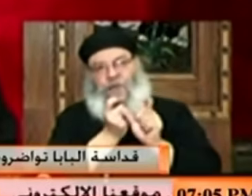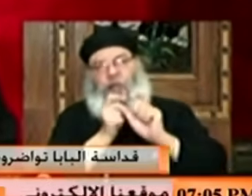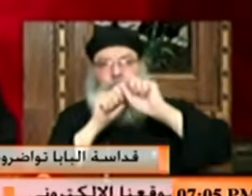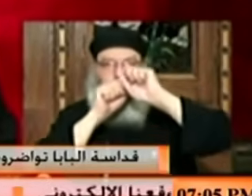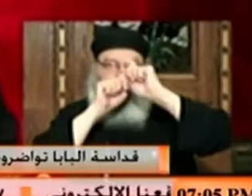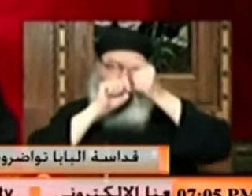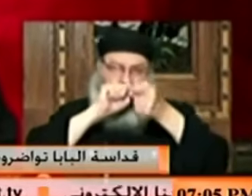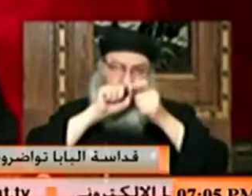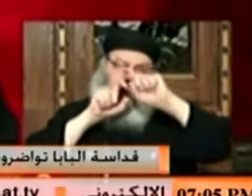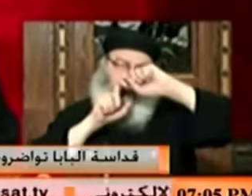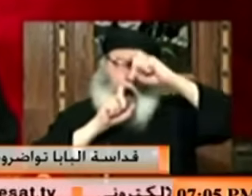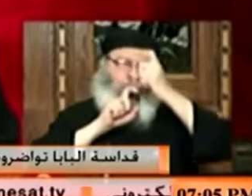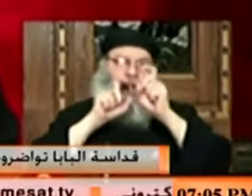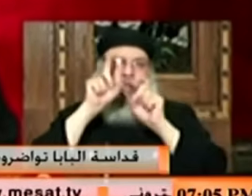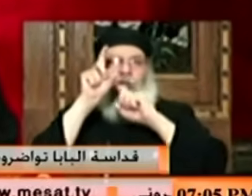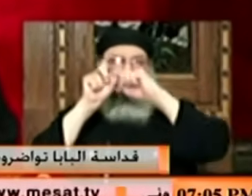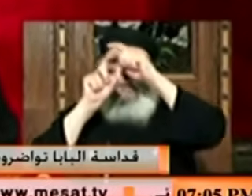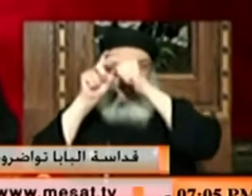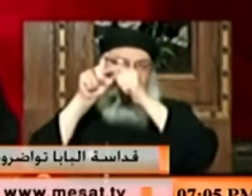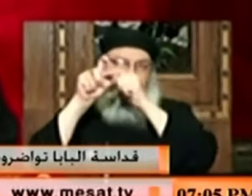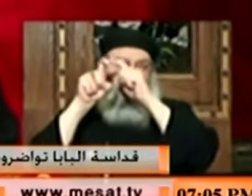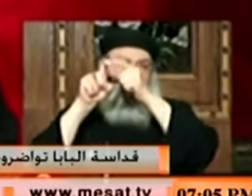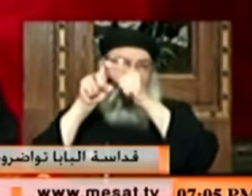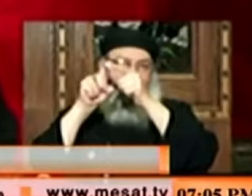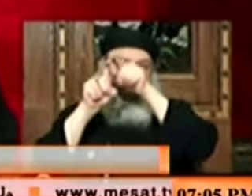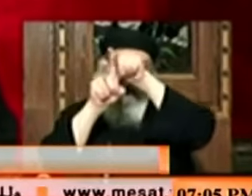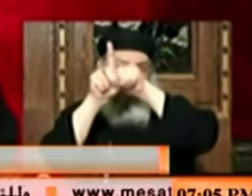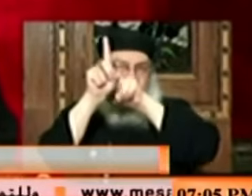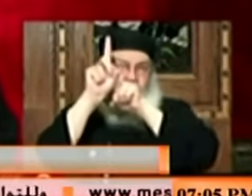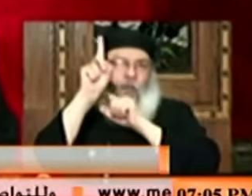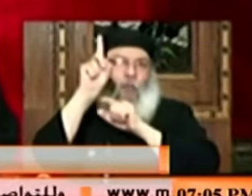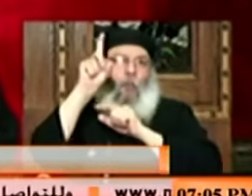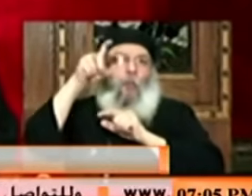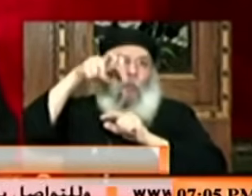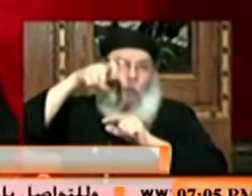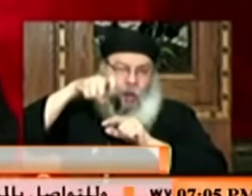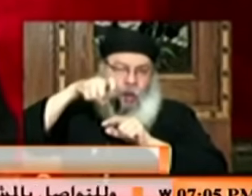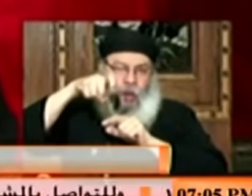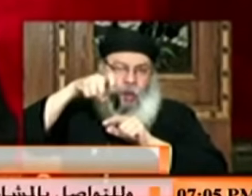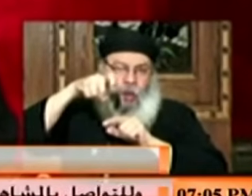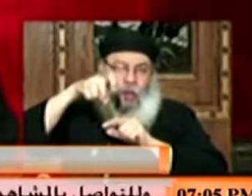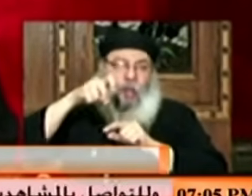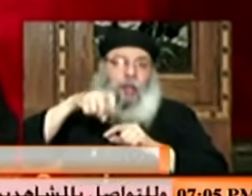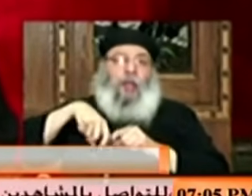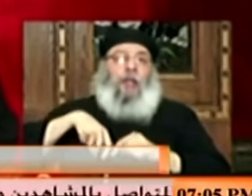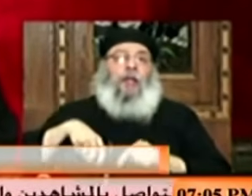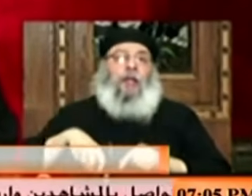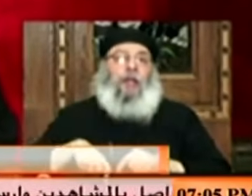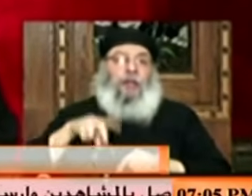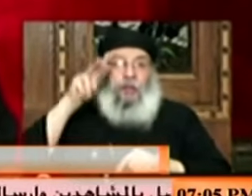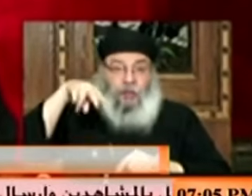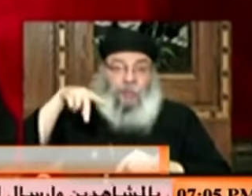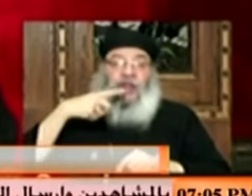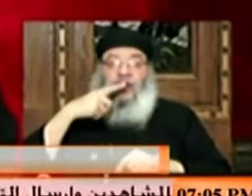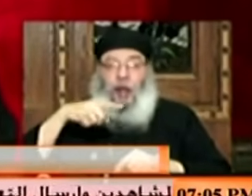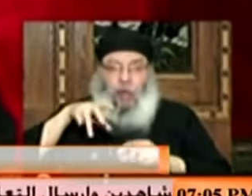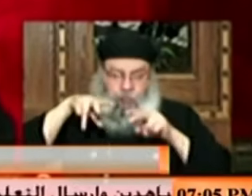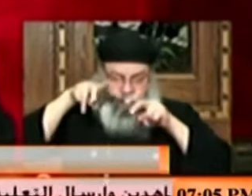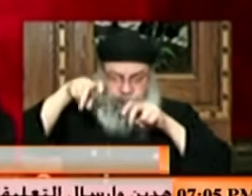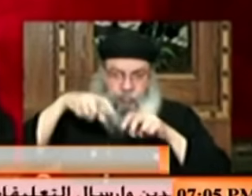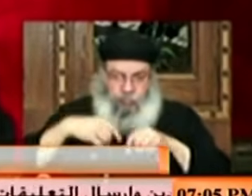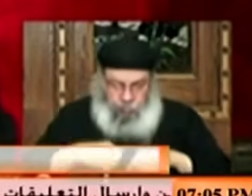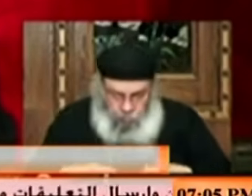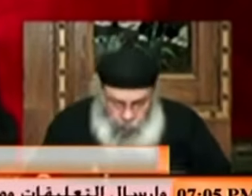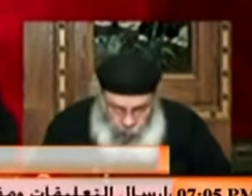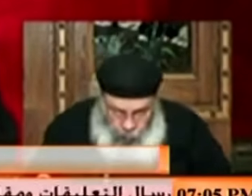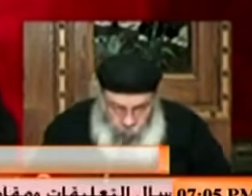فمنح نيه كده وتصوروا انسان عايش كده 18 سنه منحنيه ما